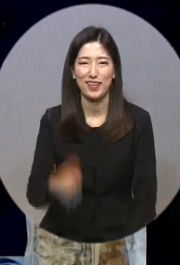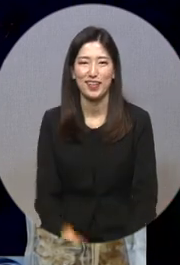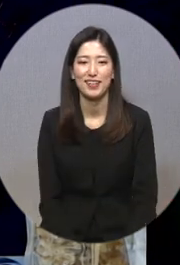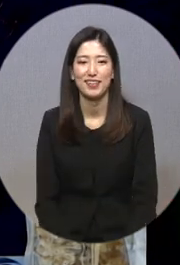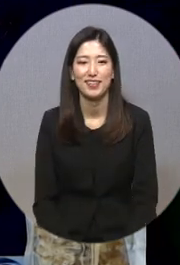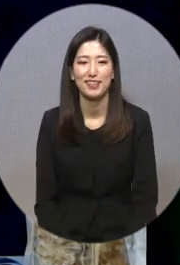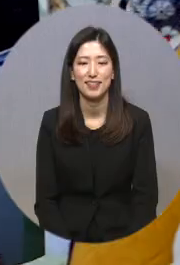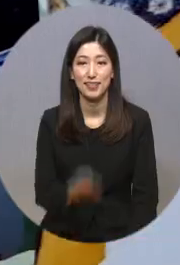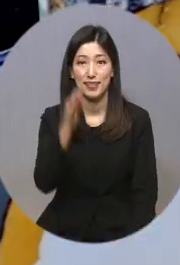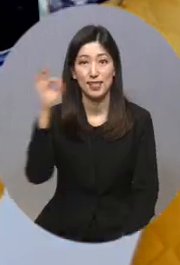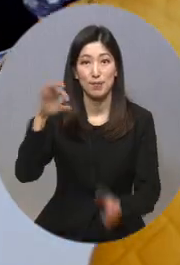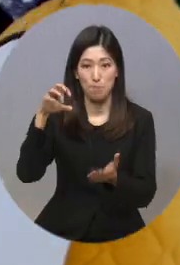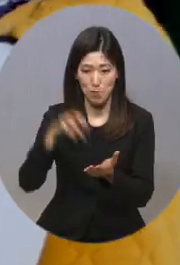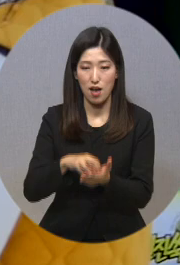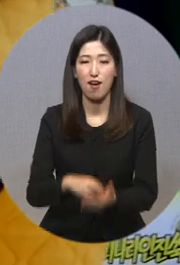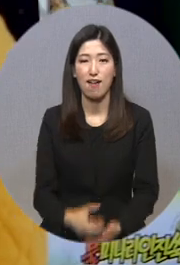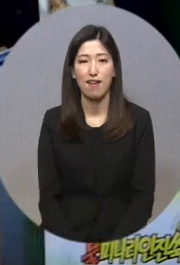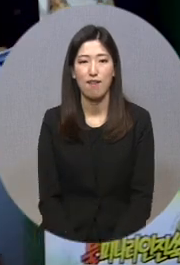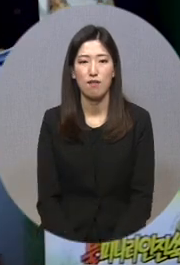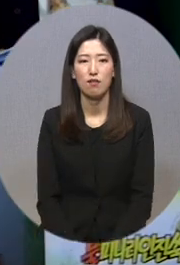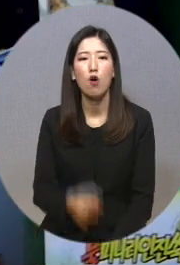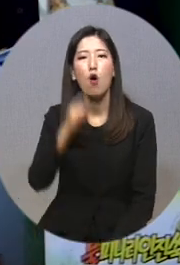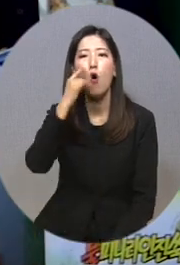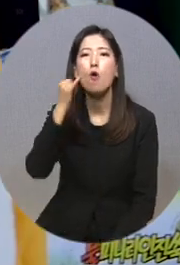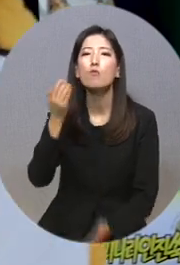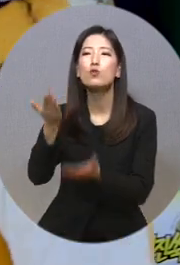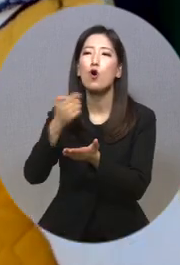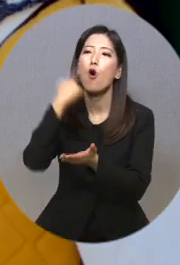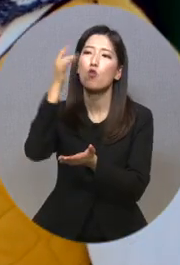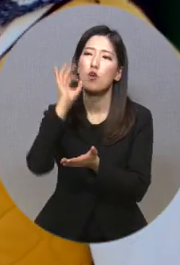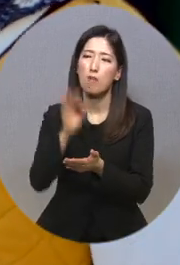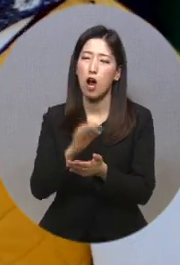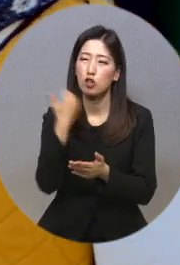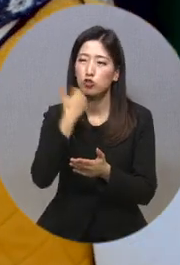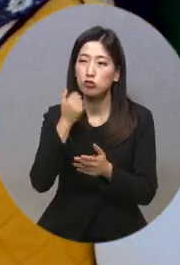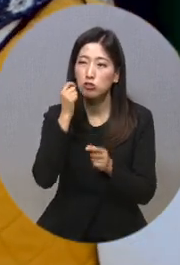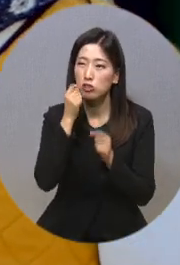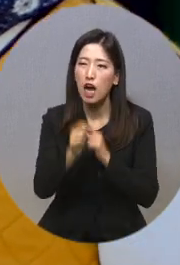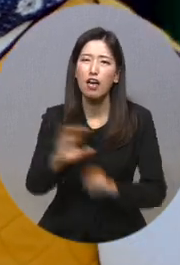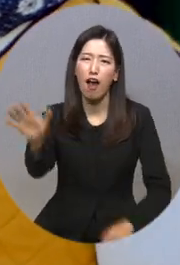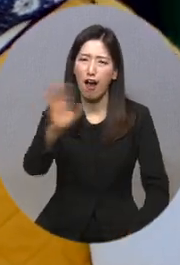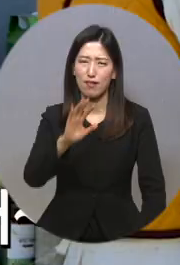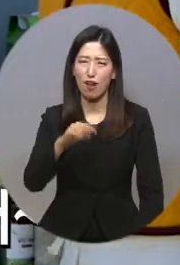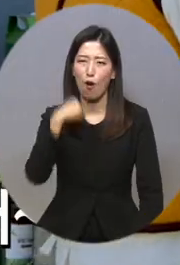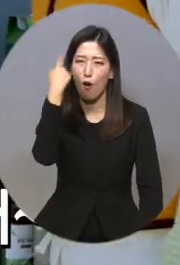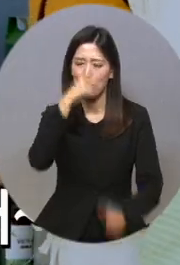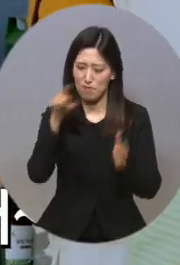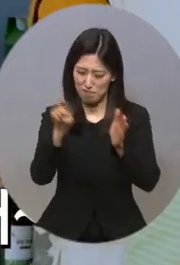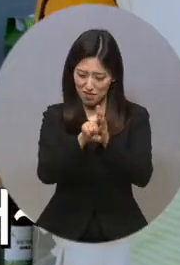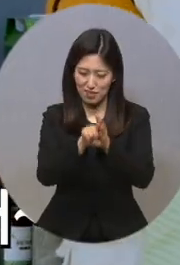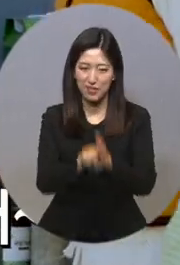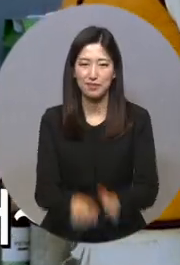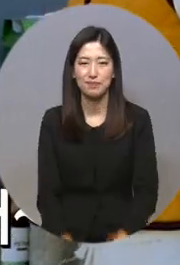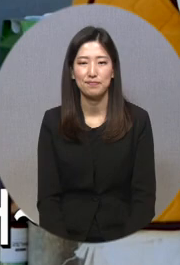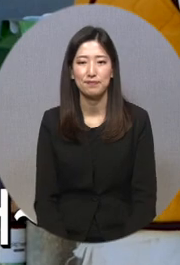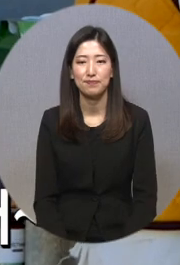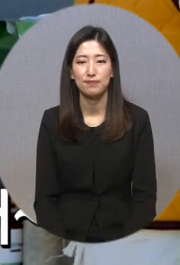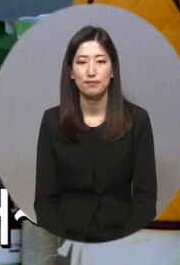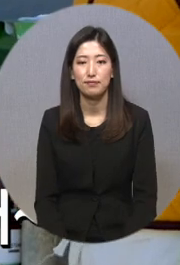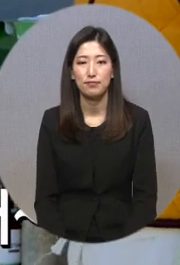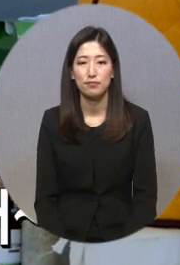거네요. 일단 네. 인증 받았으니까. 딱 봐도 네. 우리 엄니를 봐요. 어디 누구 속인 사람 없는 거예요. 그러니까. 여쭤봤는데